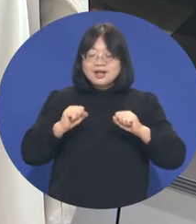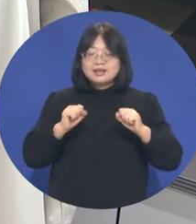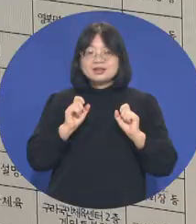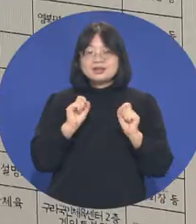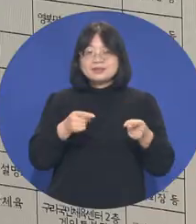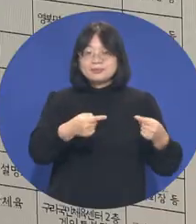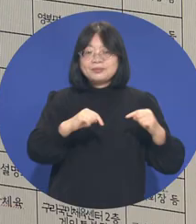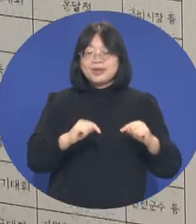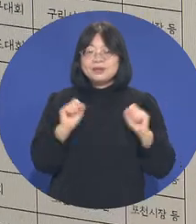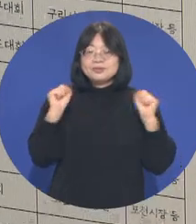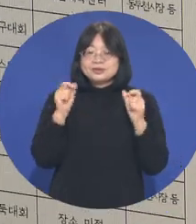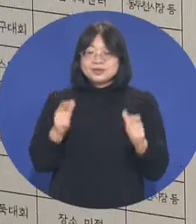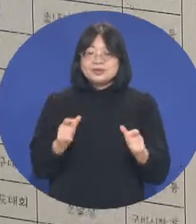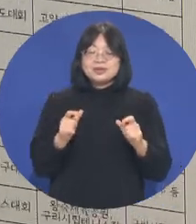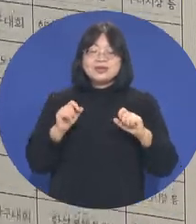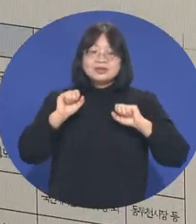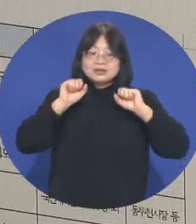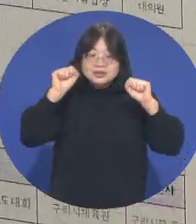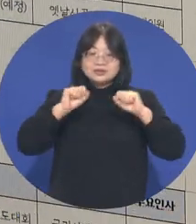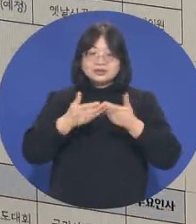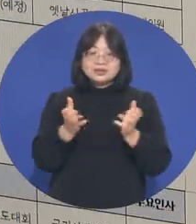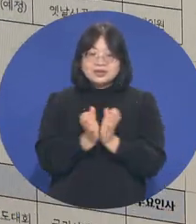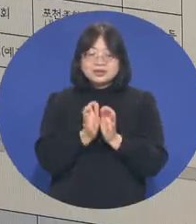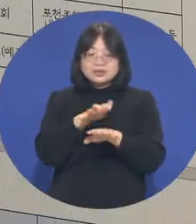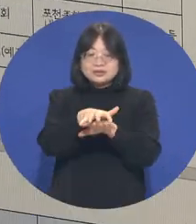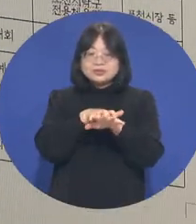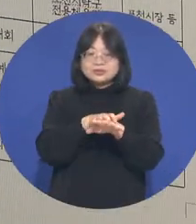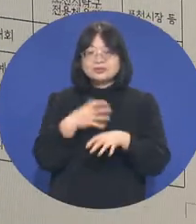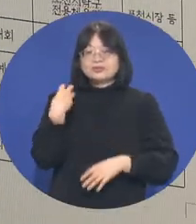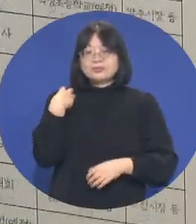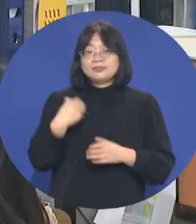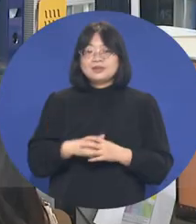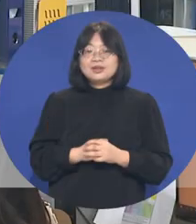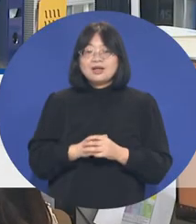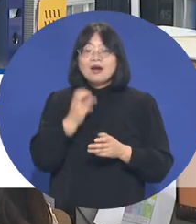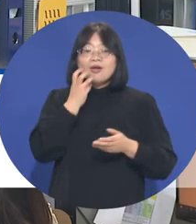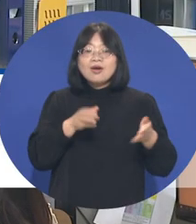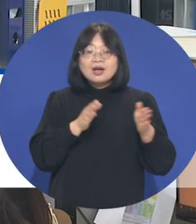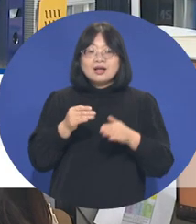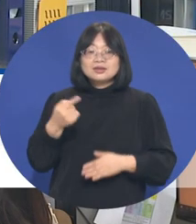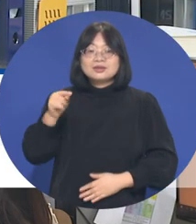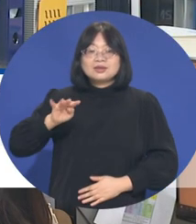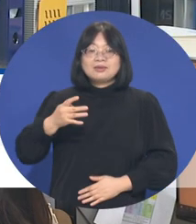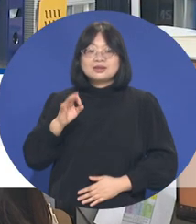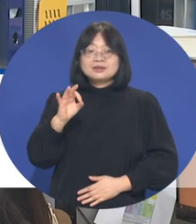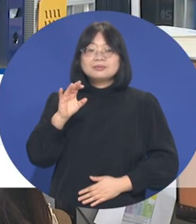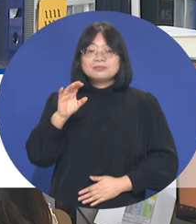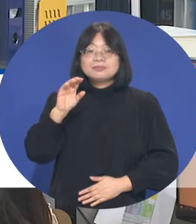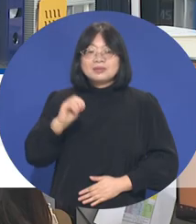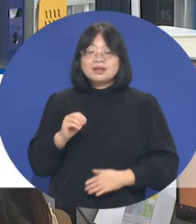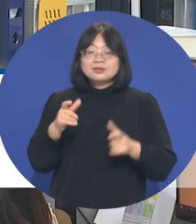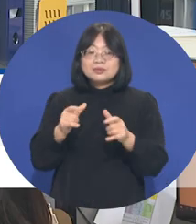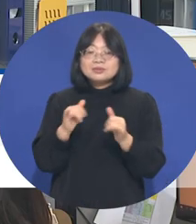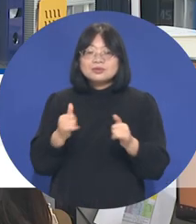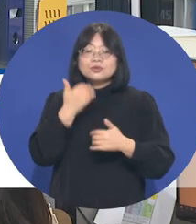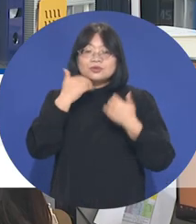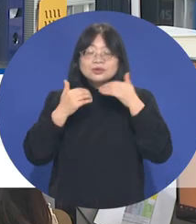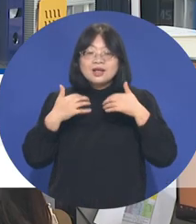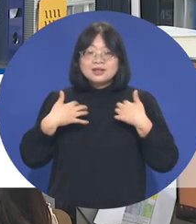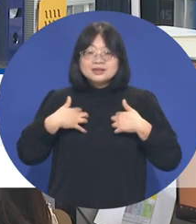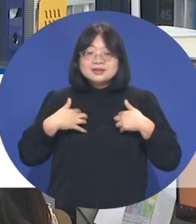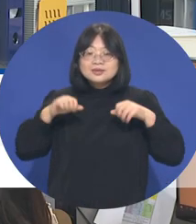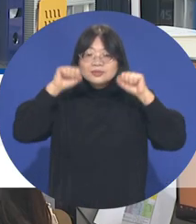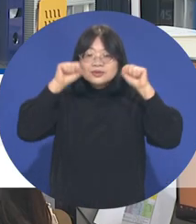확대, 북부지역 체육단체 네트워크 구축 등을 담당합니다. 경기도는 1,410만 도민 누구나 즐기는